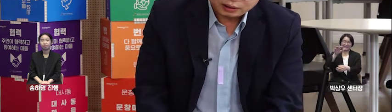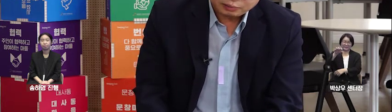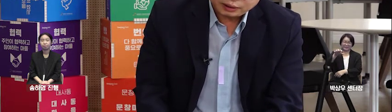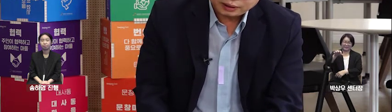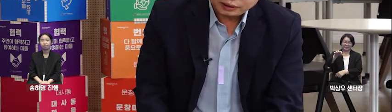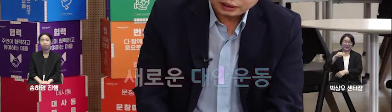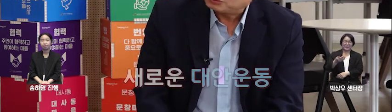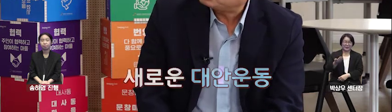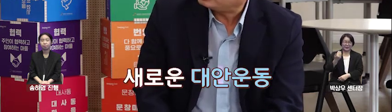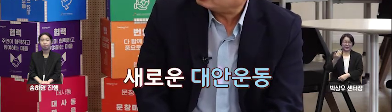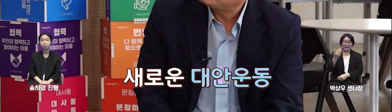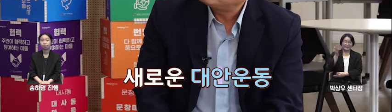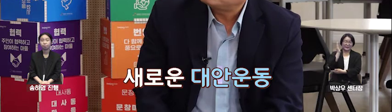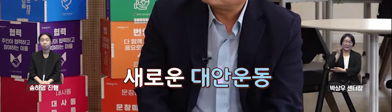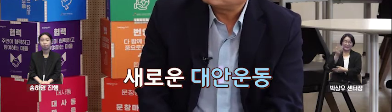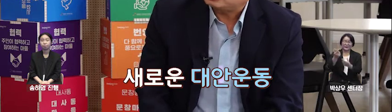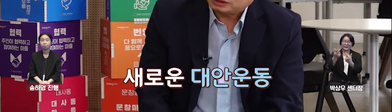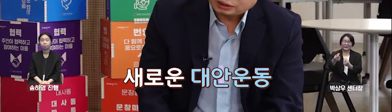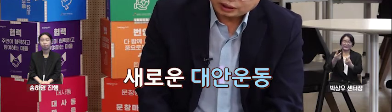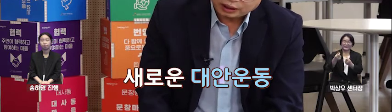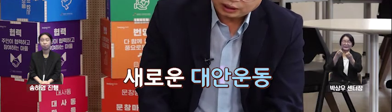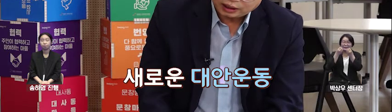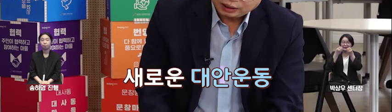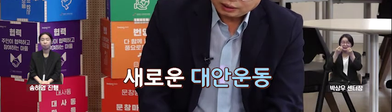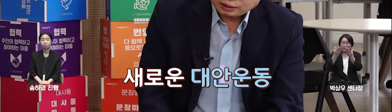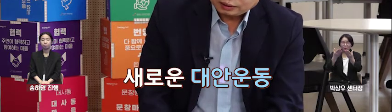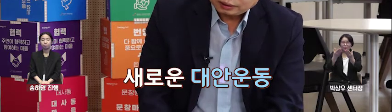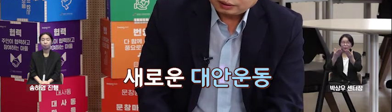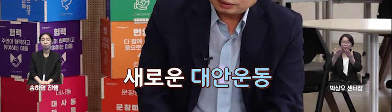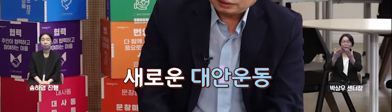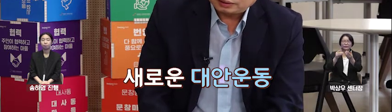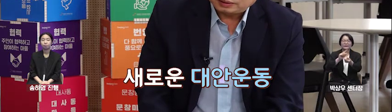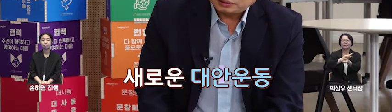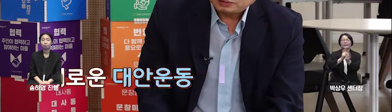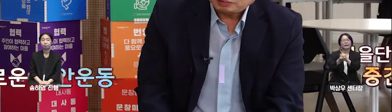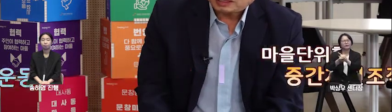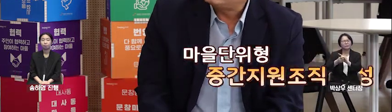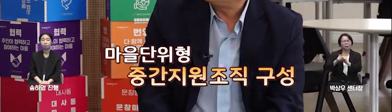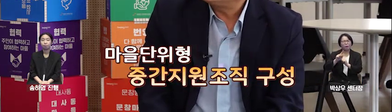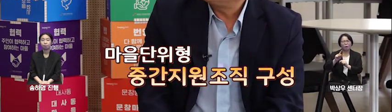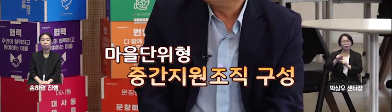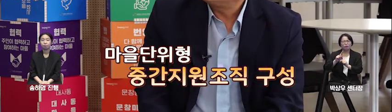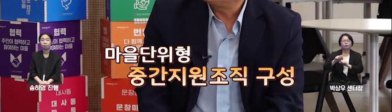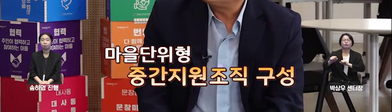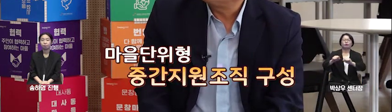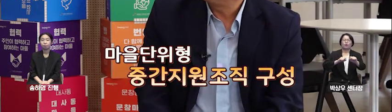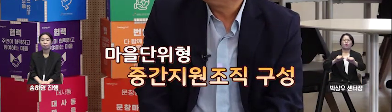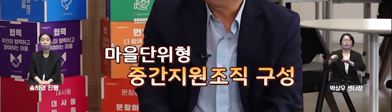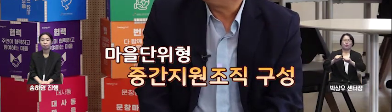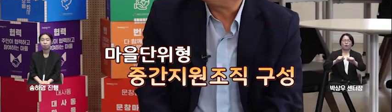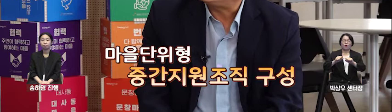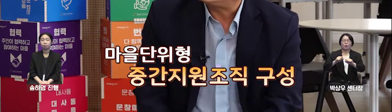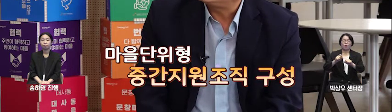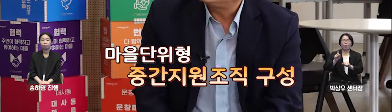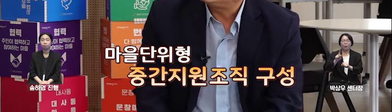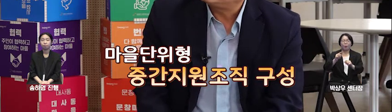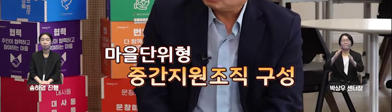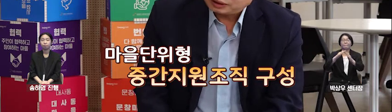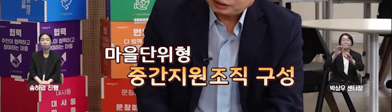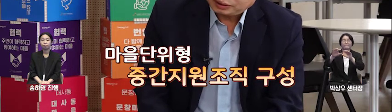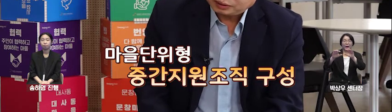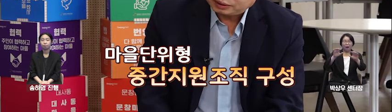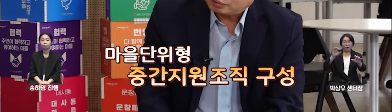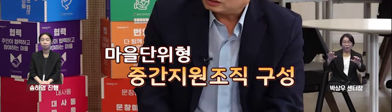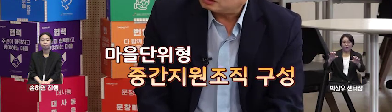올렸던 것처럼요. 그 네. 새로운 대안 운동으로서 그러니까 그 마을 단위형 이제 중간 지원